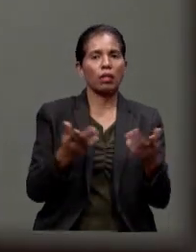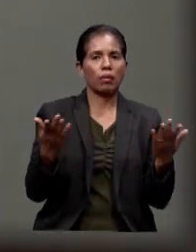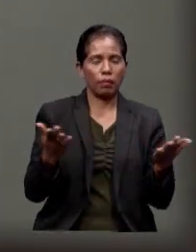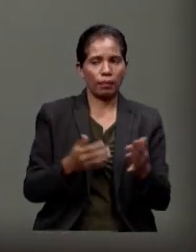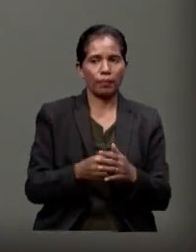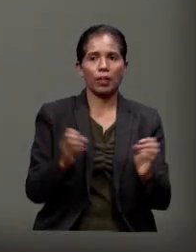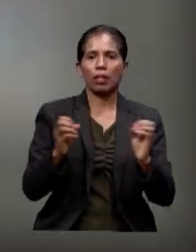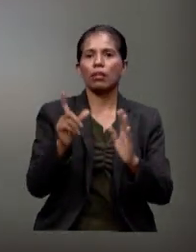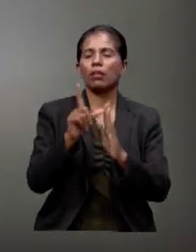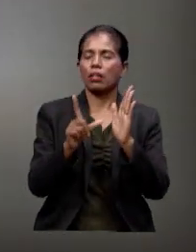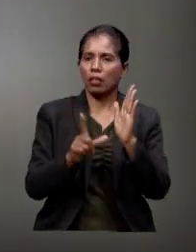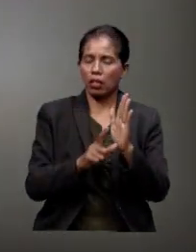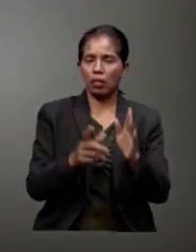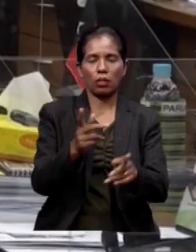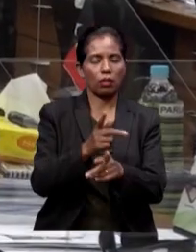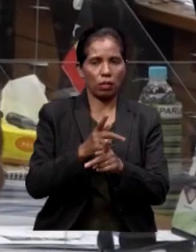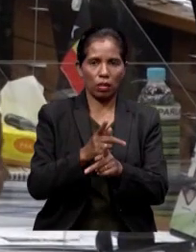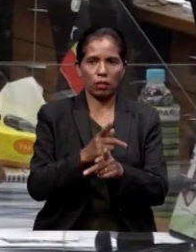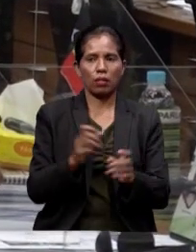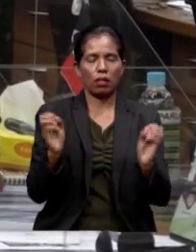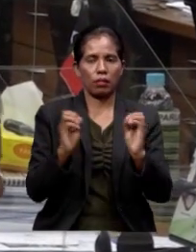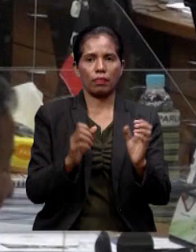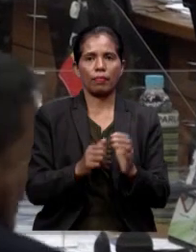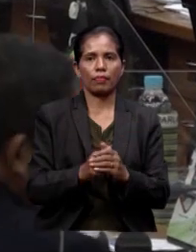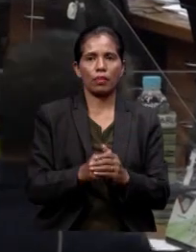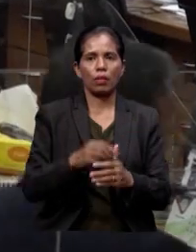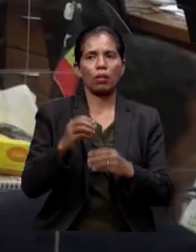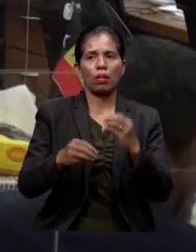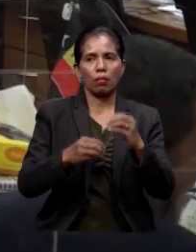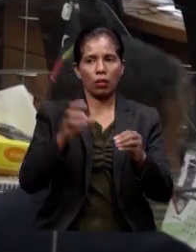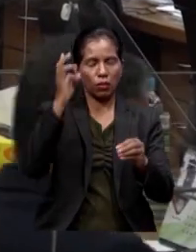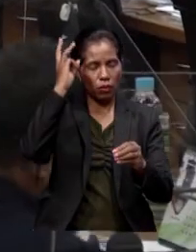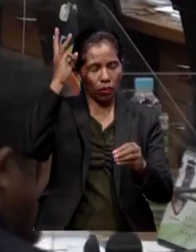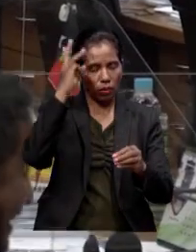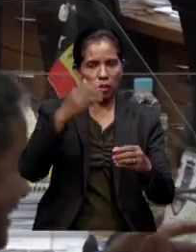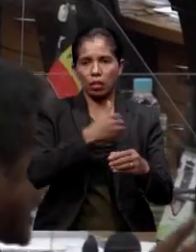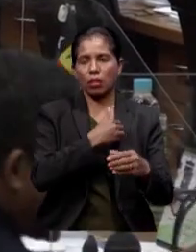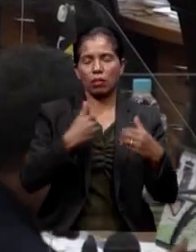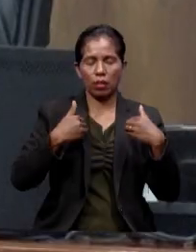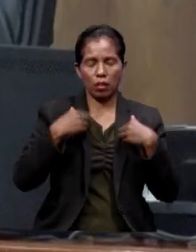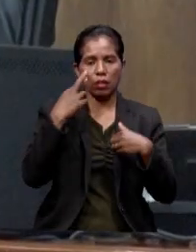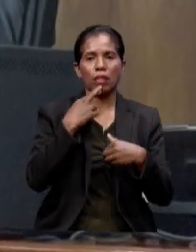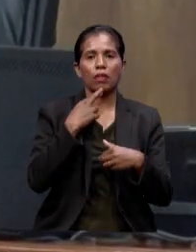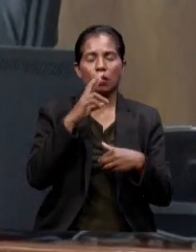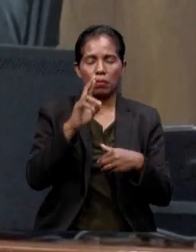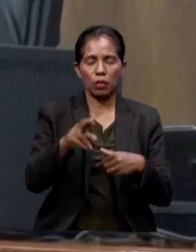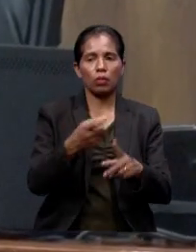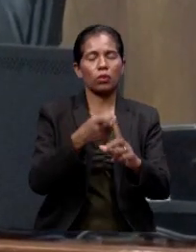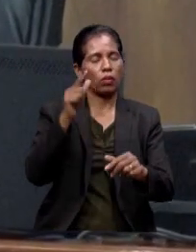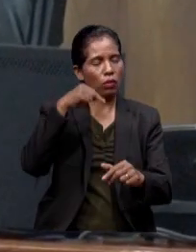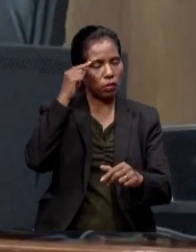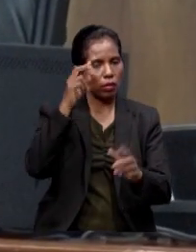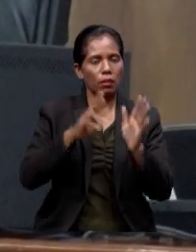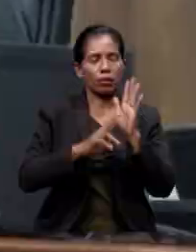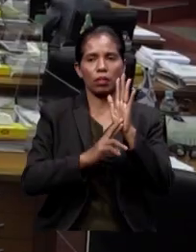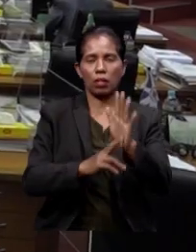lay iya perita tu protes malu lah. Relasiun o preocupação nih, sedau kira resposta usi governo, tambah representante